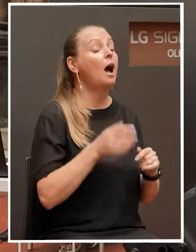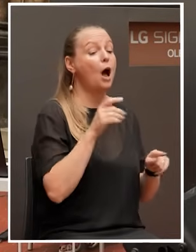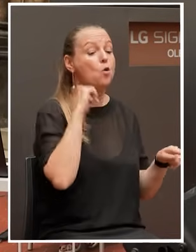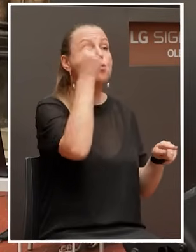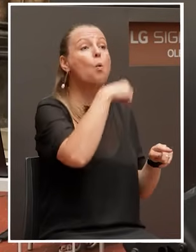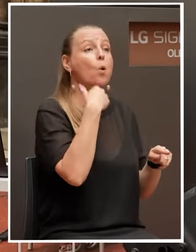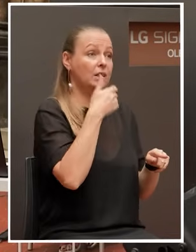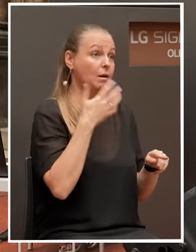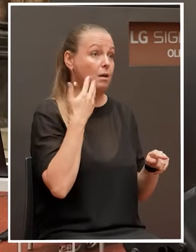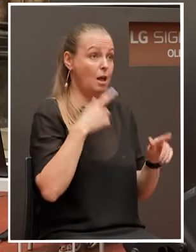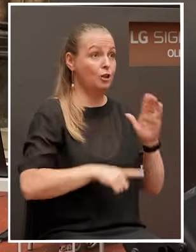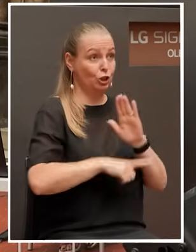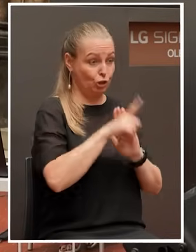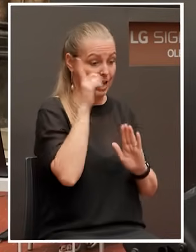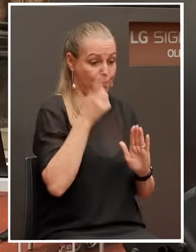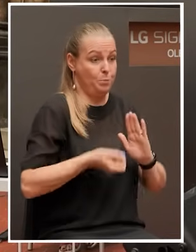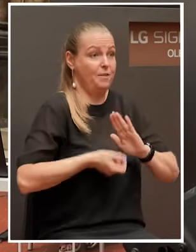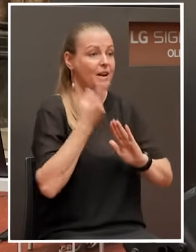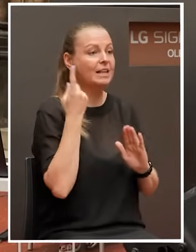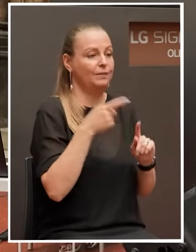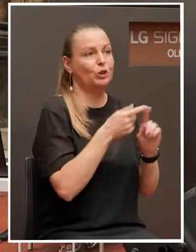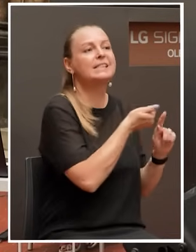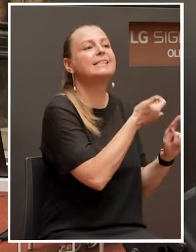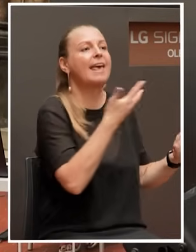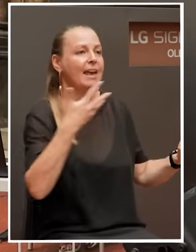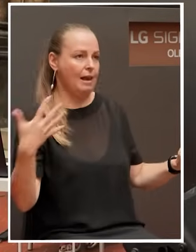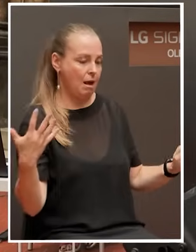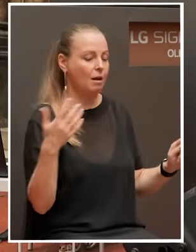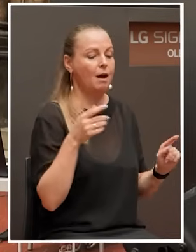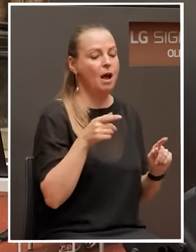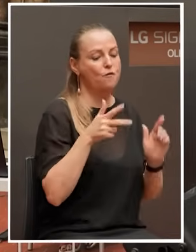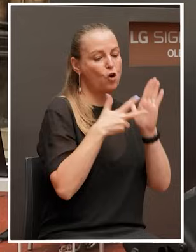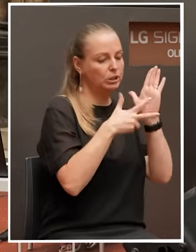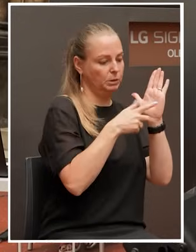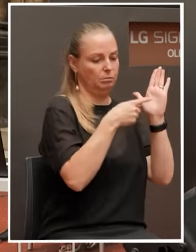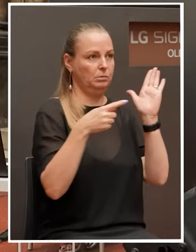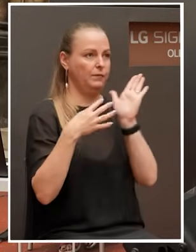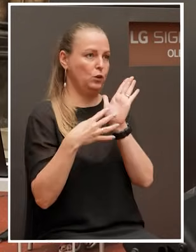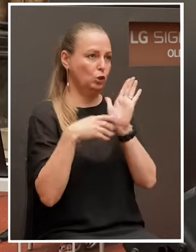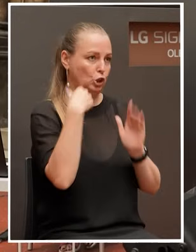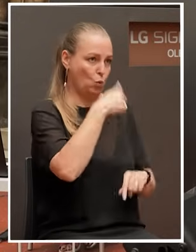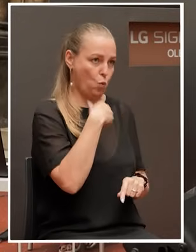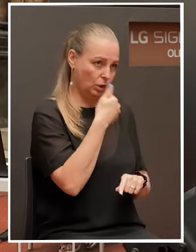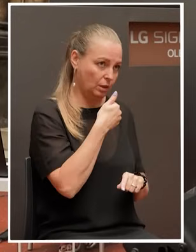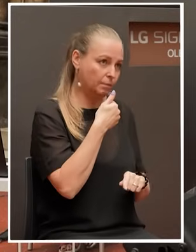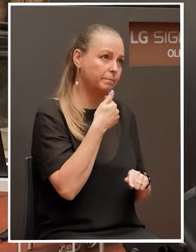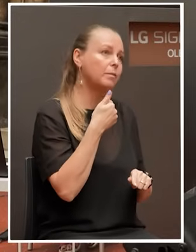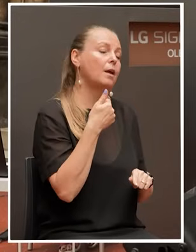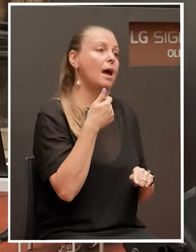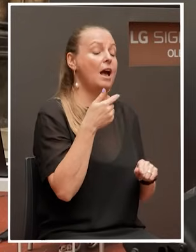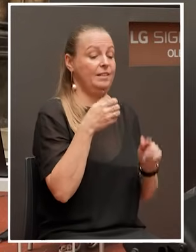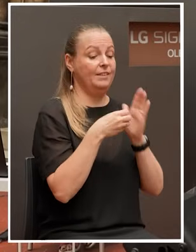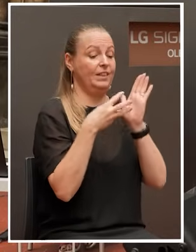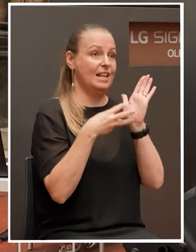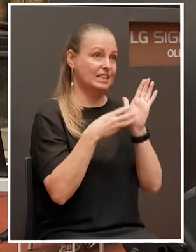Годы, когда начинает складываться его серийная практика, 80-е и 90-е годы,